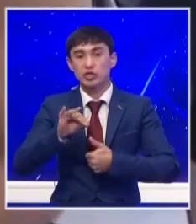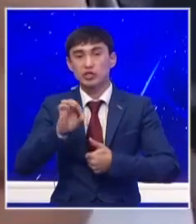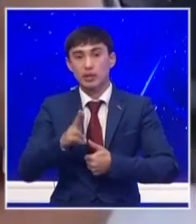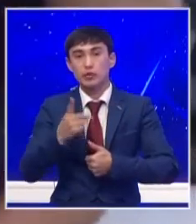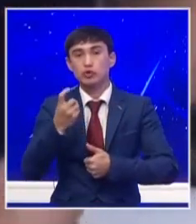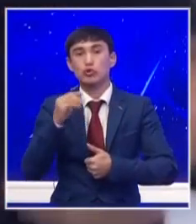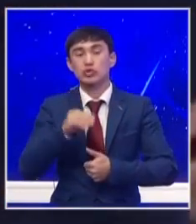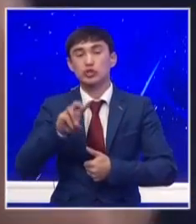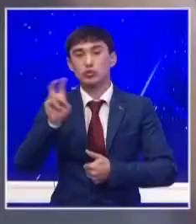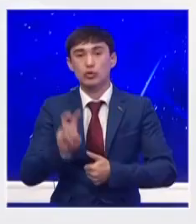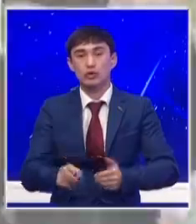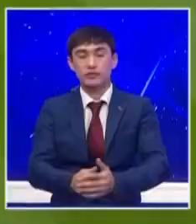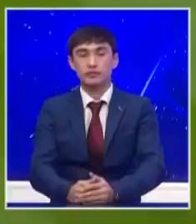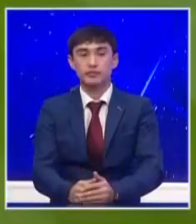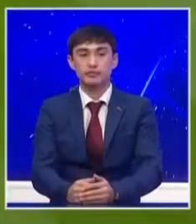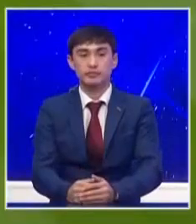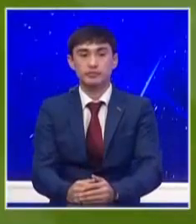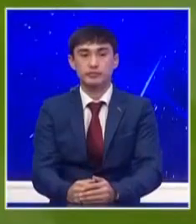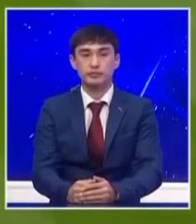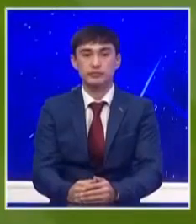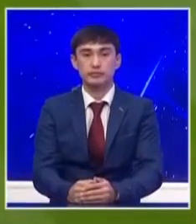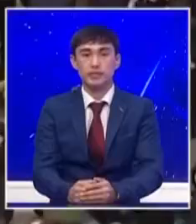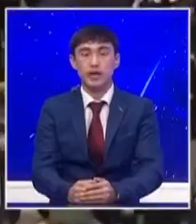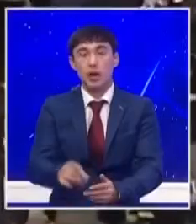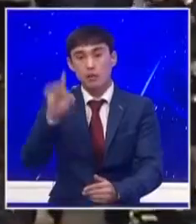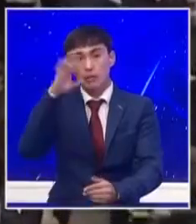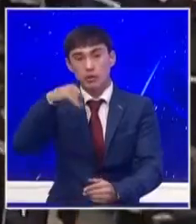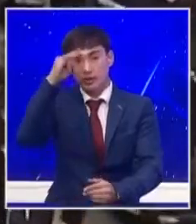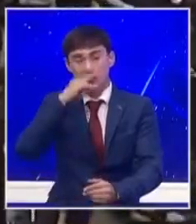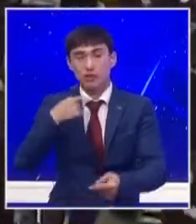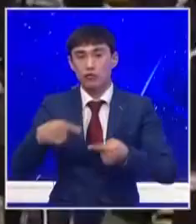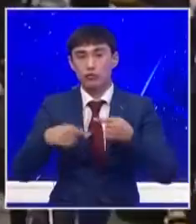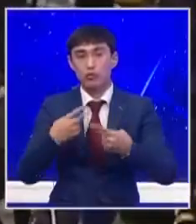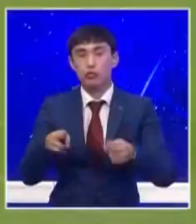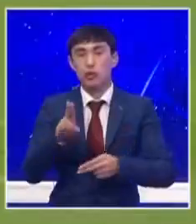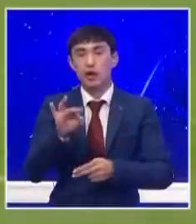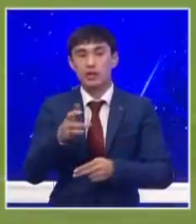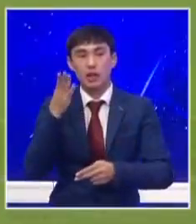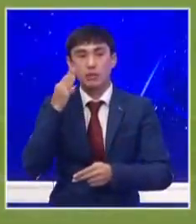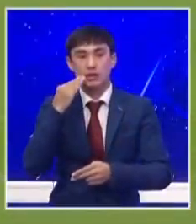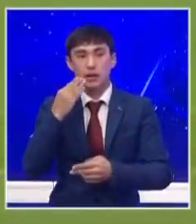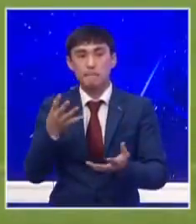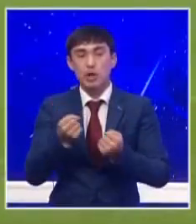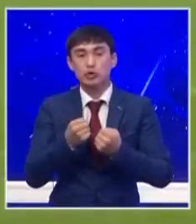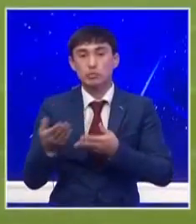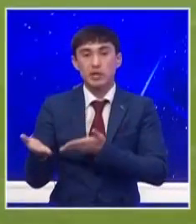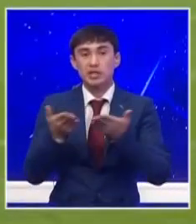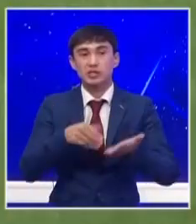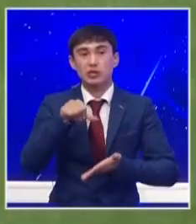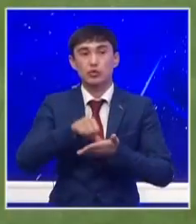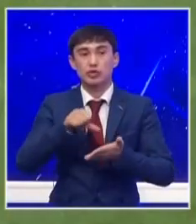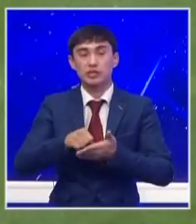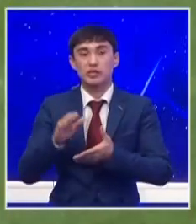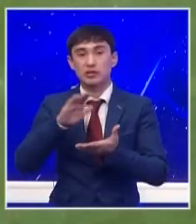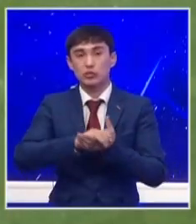100.000 долларов самый популярный казахстанский футбольный клуб Кайрат из Алмааты получил приглашение на участие в